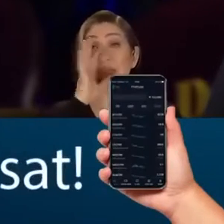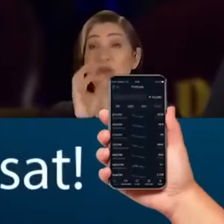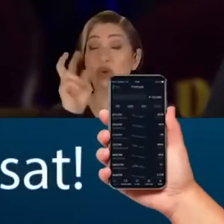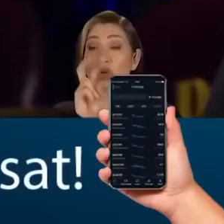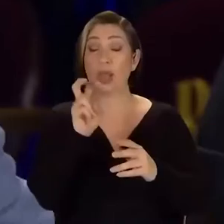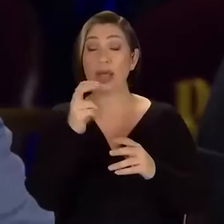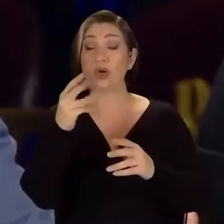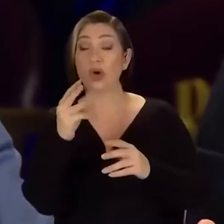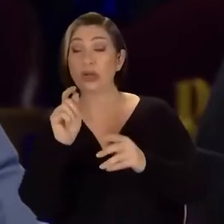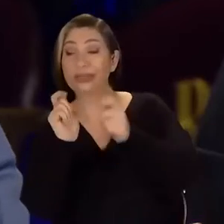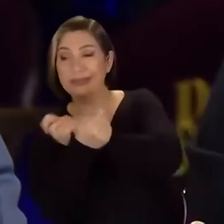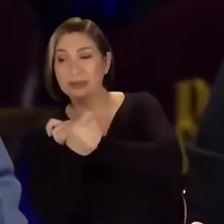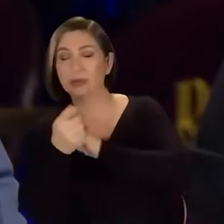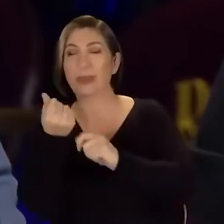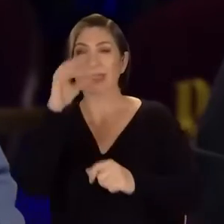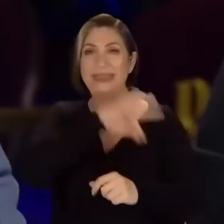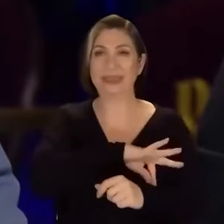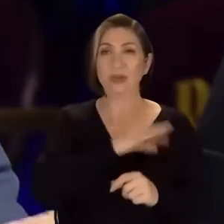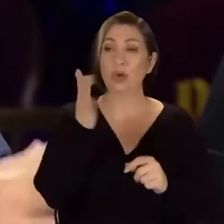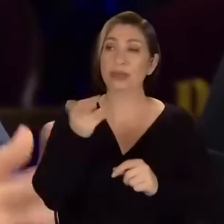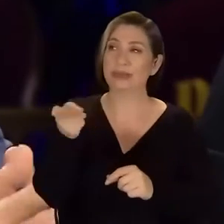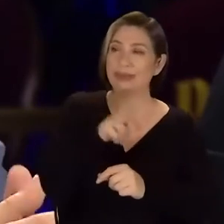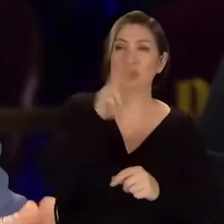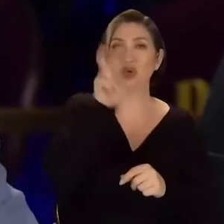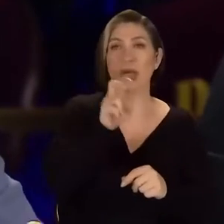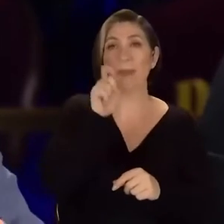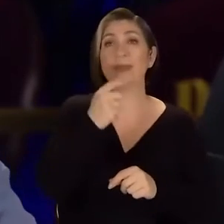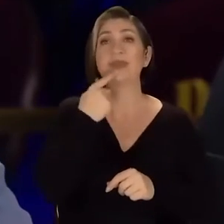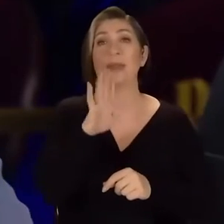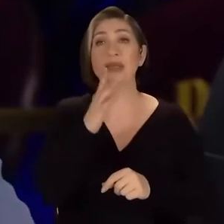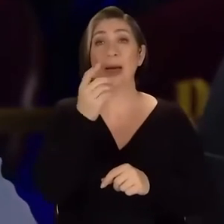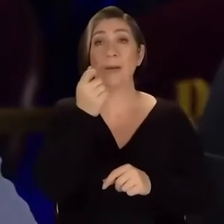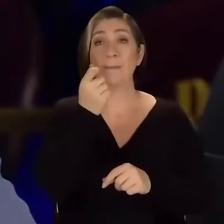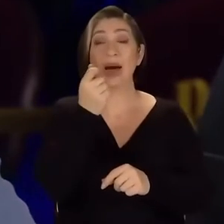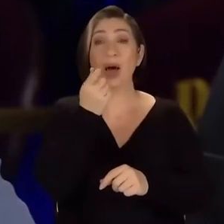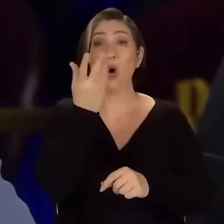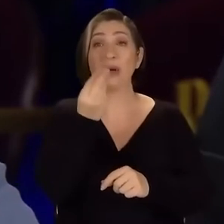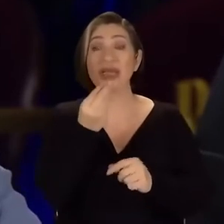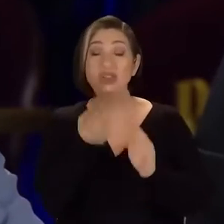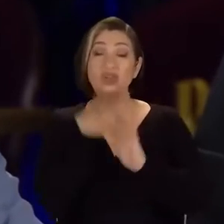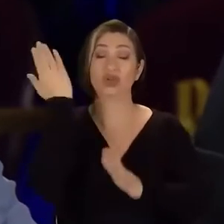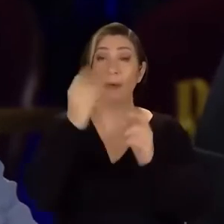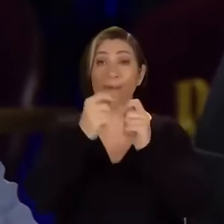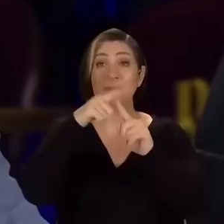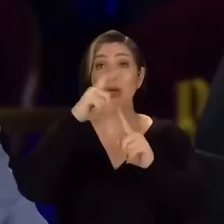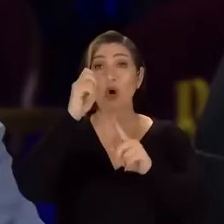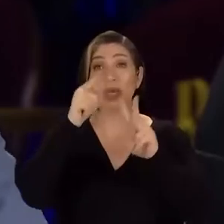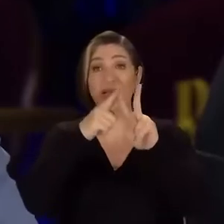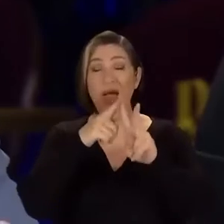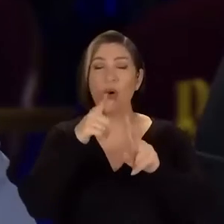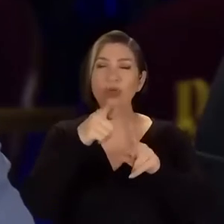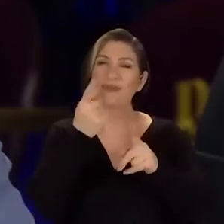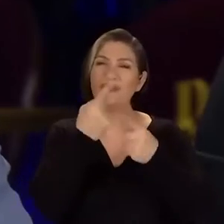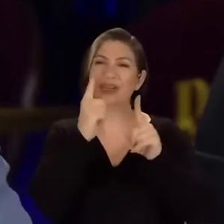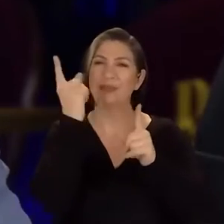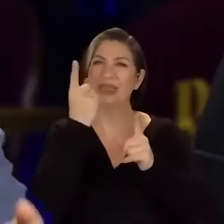dolardan euroya geçeyim, para kazanayım, yine dolara geçeyim demez. Şimdi bunu dediğiniz anda Bitcoin para olmaktan çıkıyor aslında. Hmm. O zaman ayrı bir